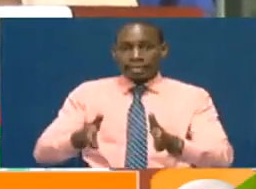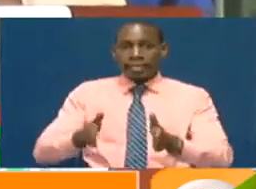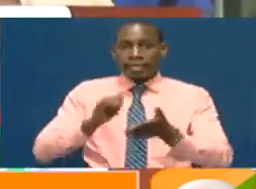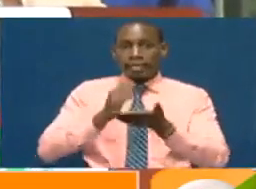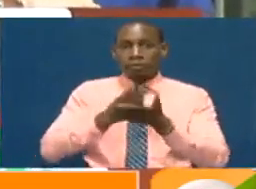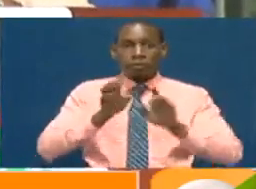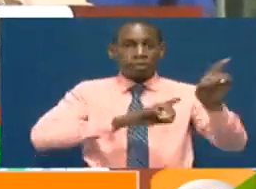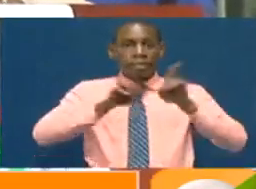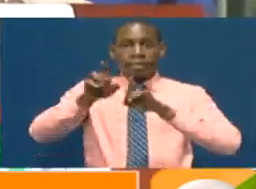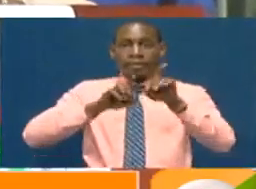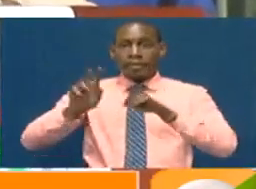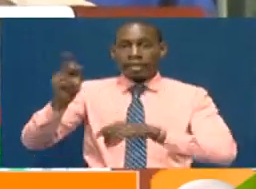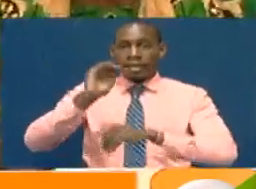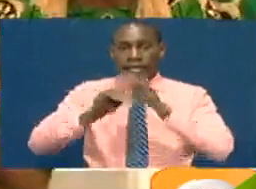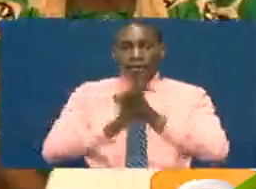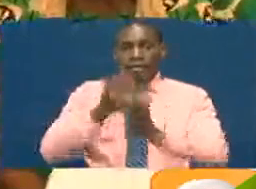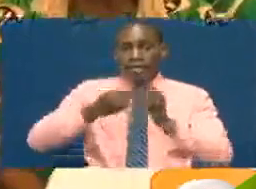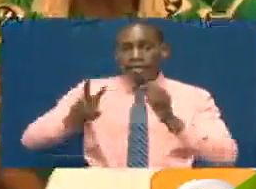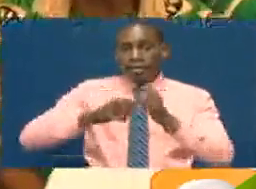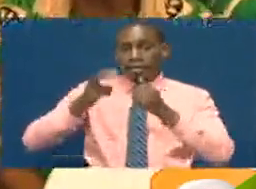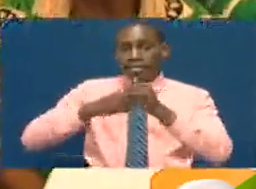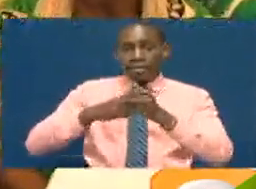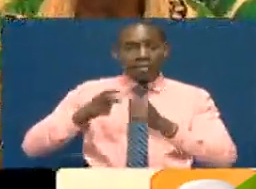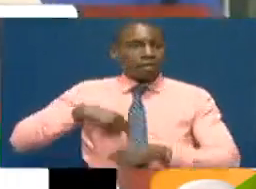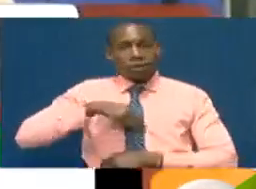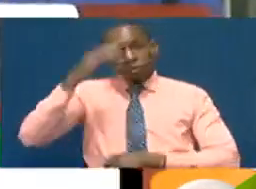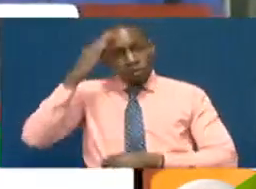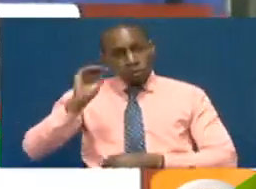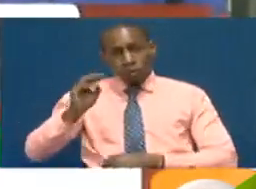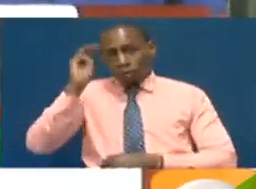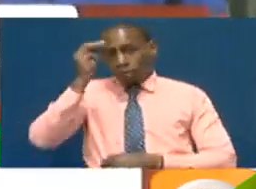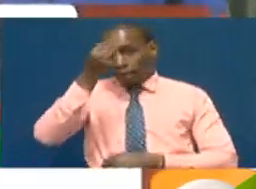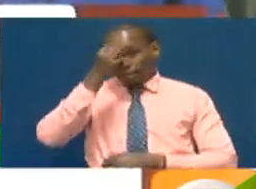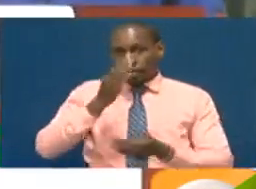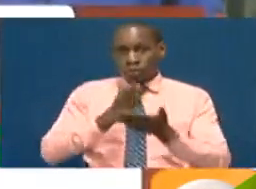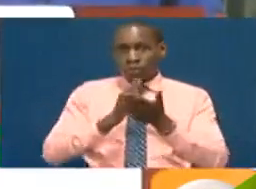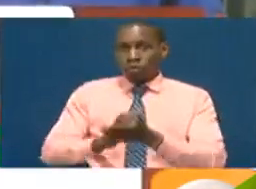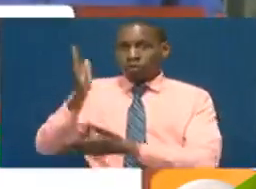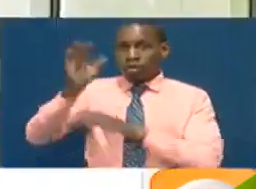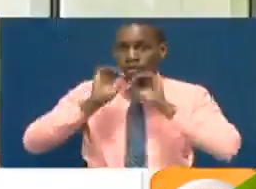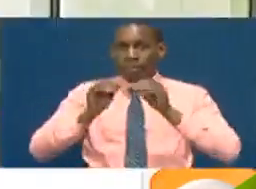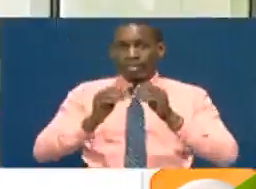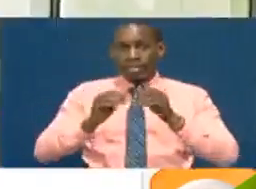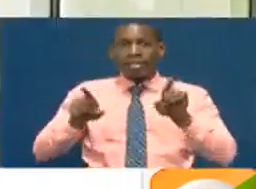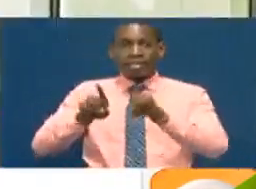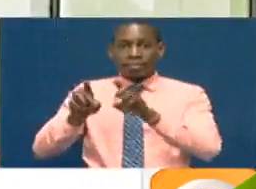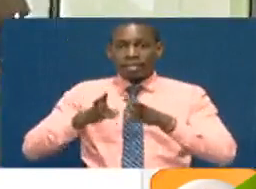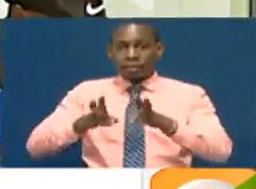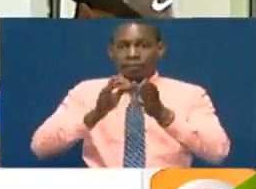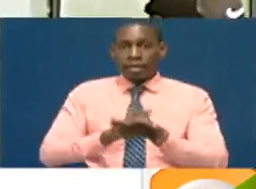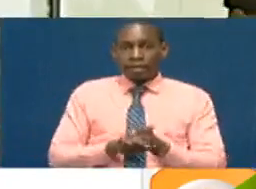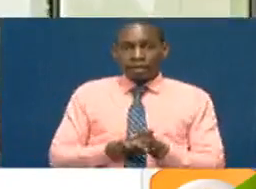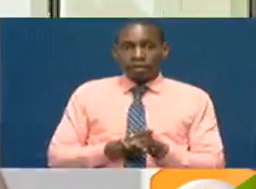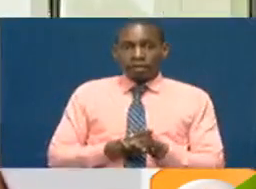Having traveled Kenya mzima 2017, hatukujua Martha Mungu atakubariki namna hii. Women were